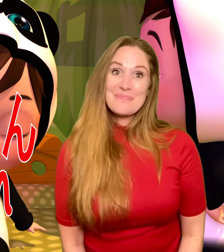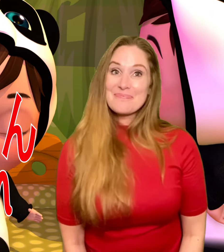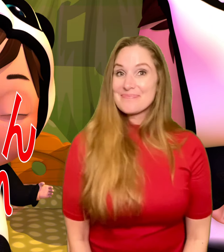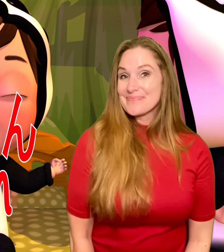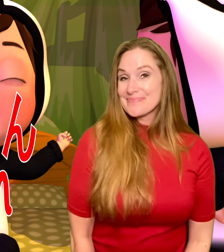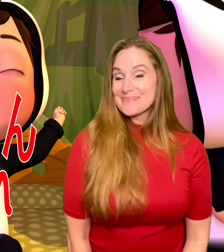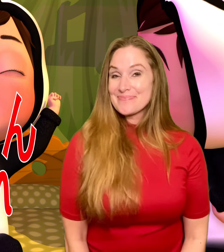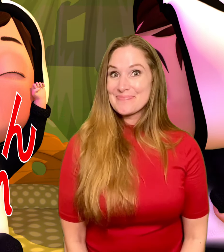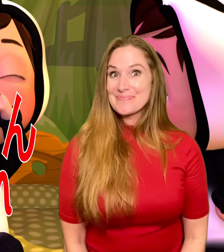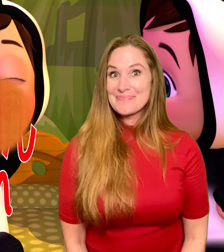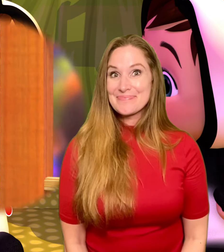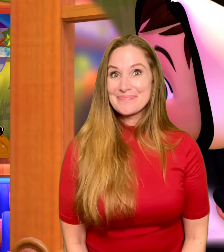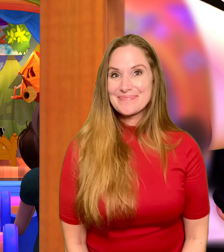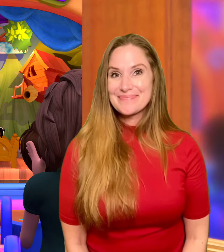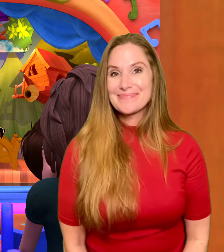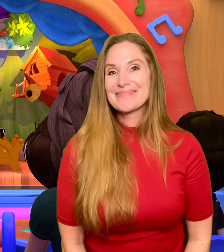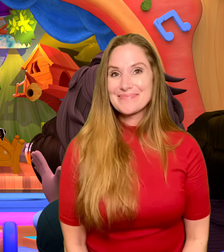パンダ